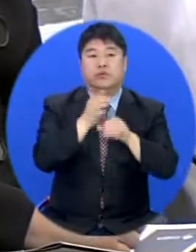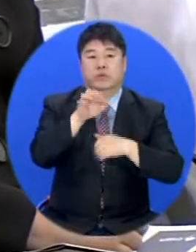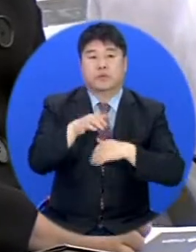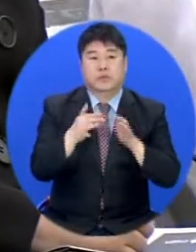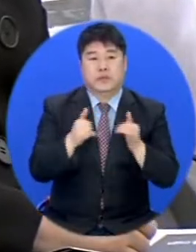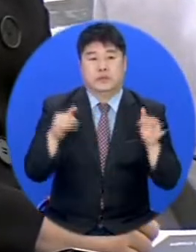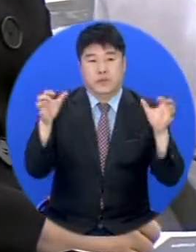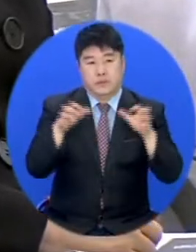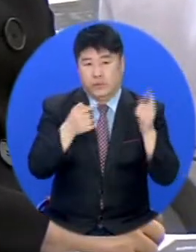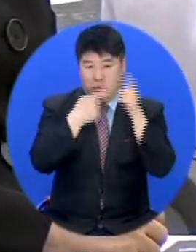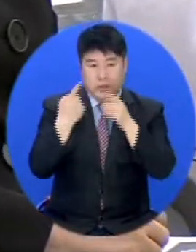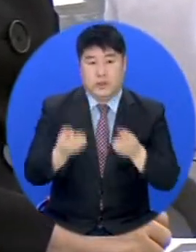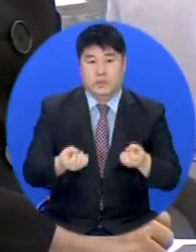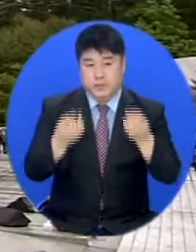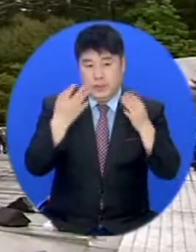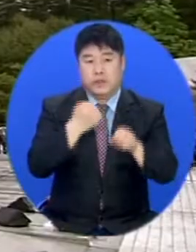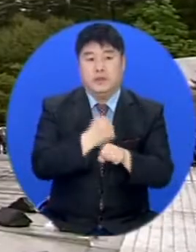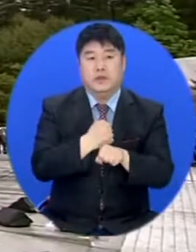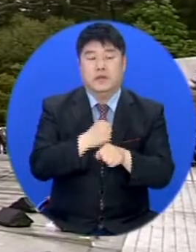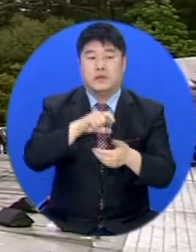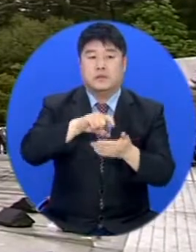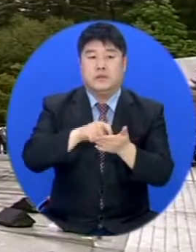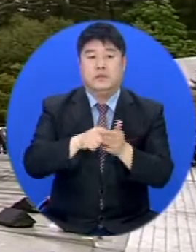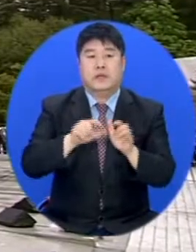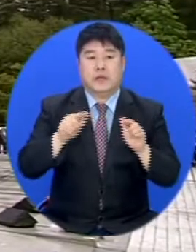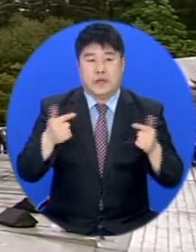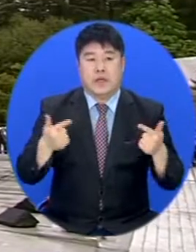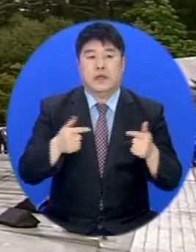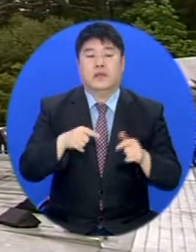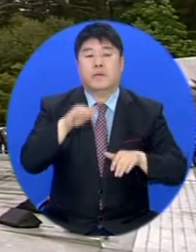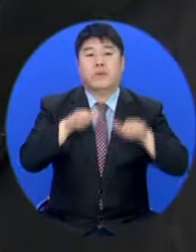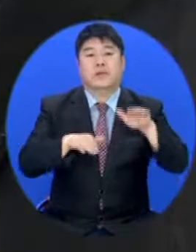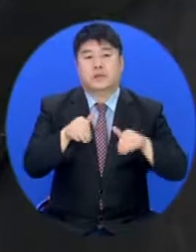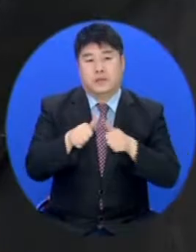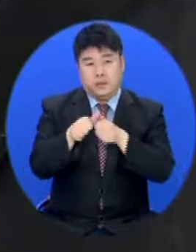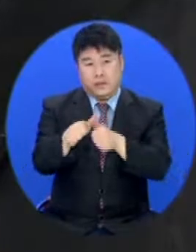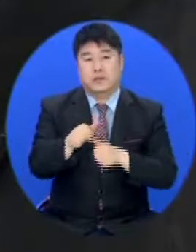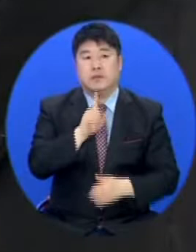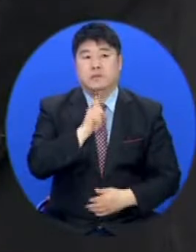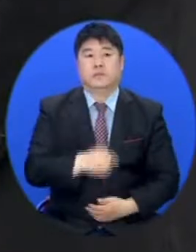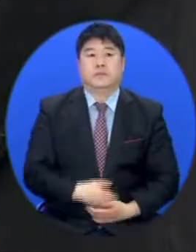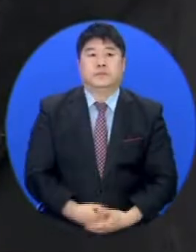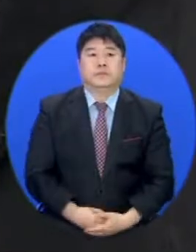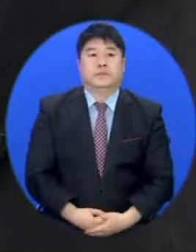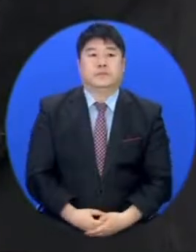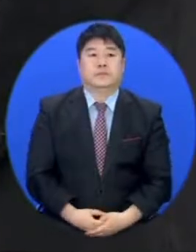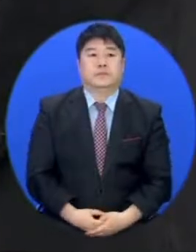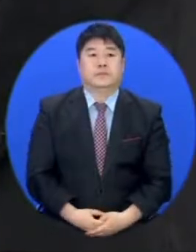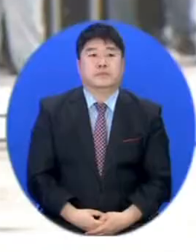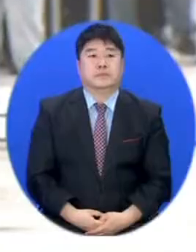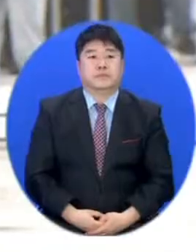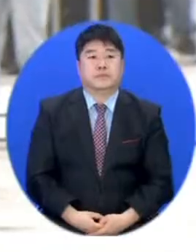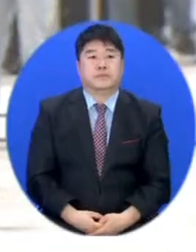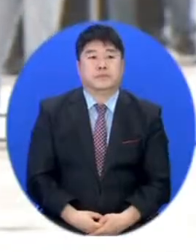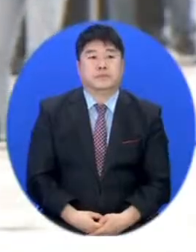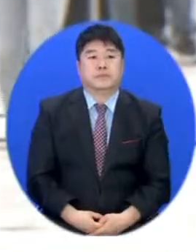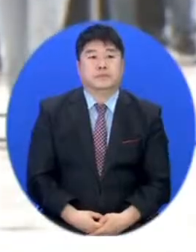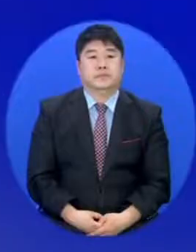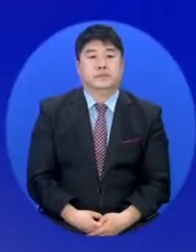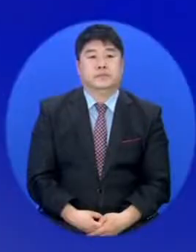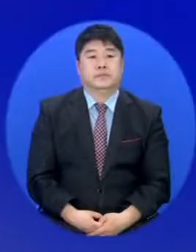사람들이 모이는 기념식을 치르는 게 적절하지 않다는 판단에 따른 것으로 알려졌습니다.